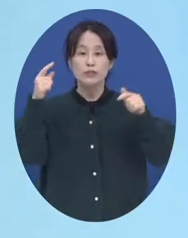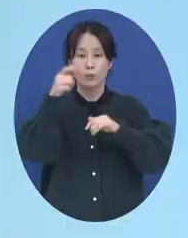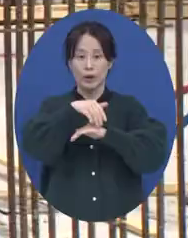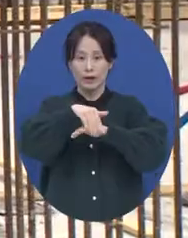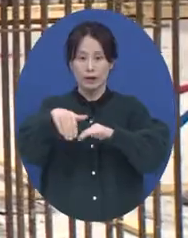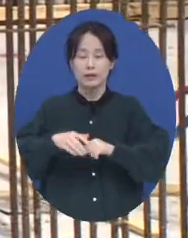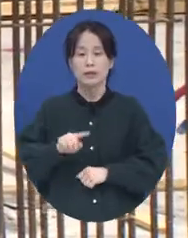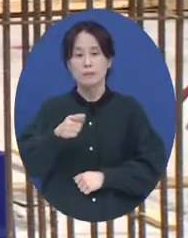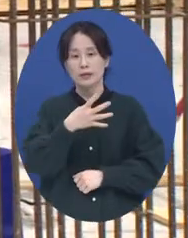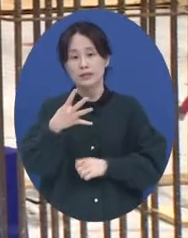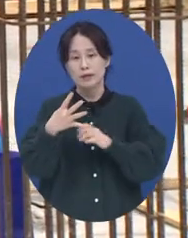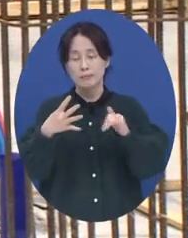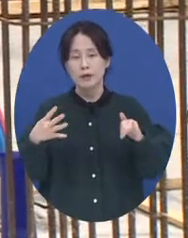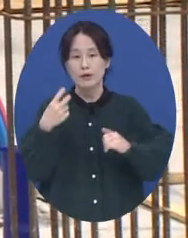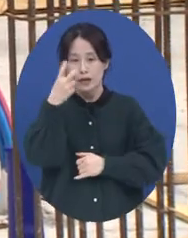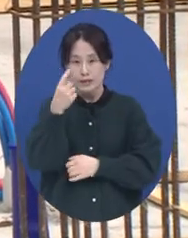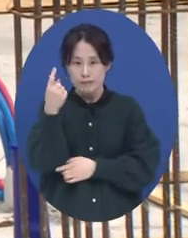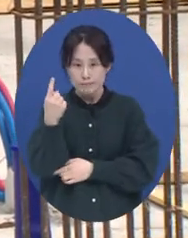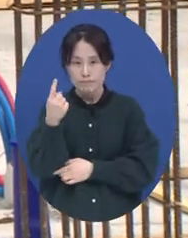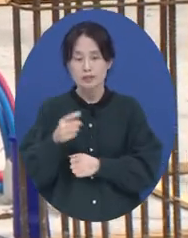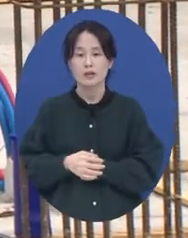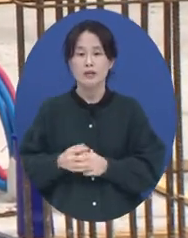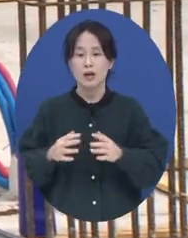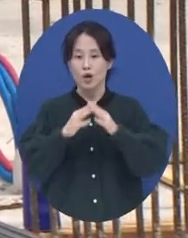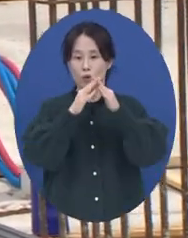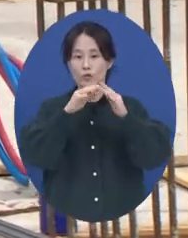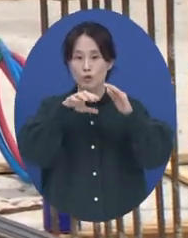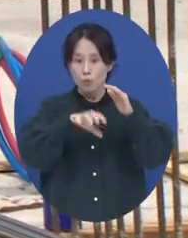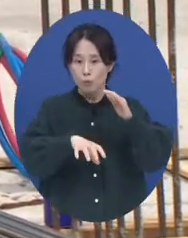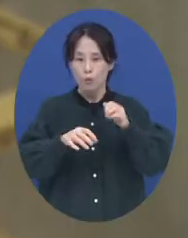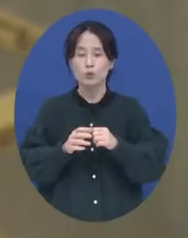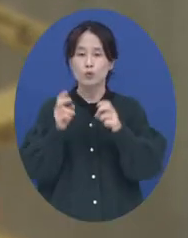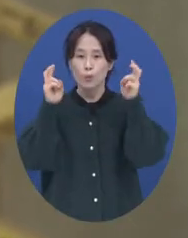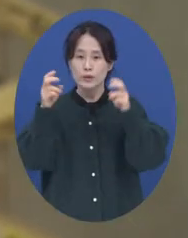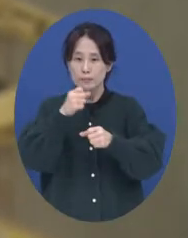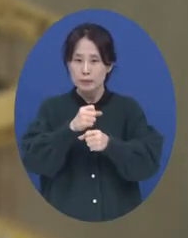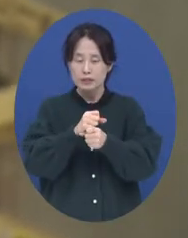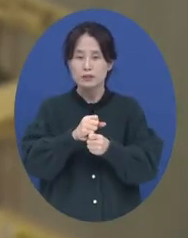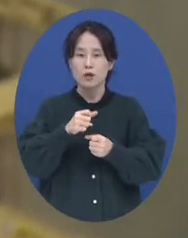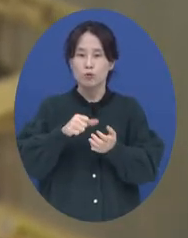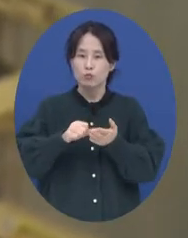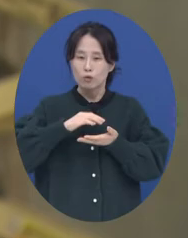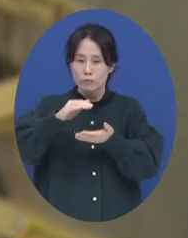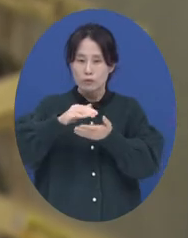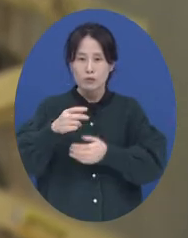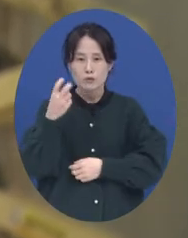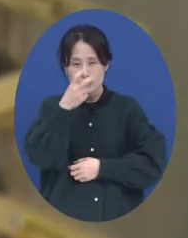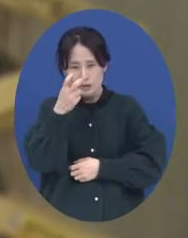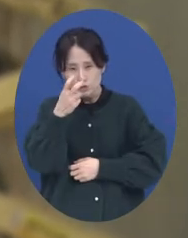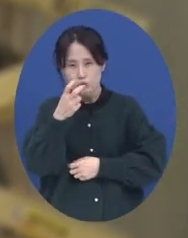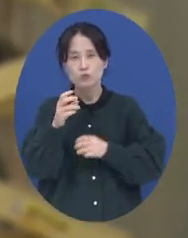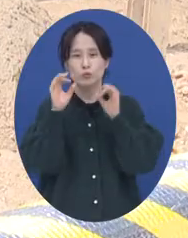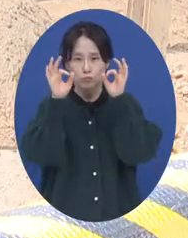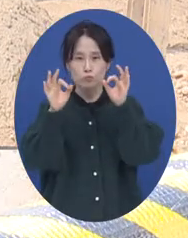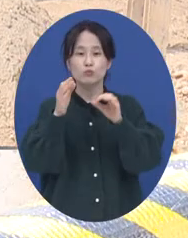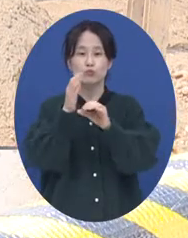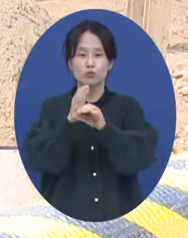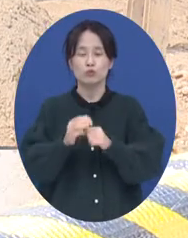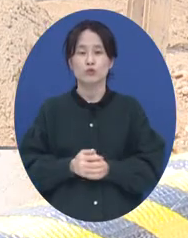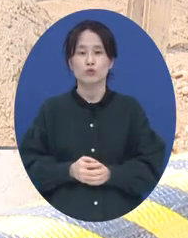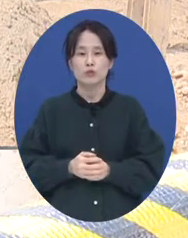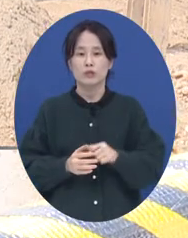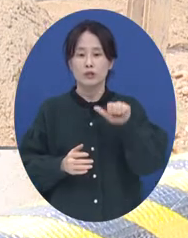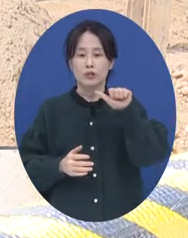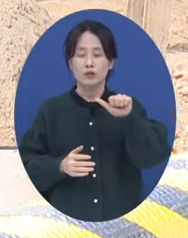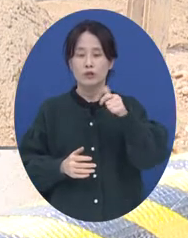합니다 100 4명 의 노동 안전 지킴이가 건설 현장과 제조 물류 업체 등의 안전시설을 점검합니다 또한